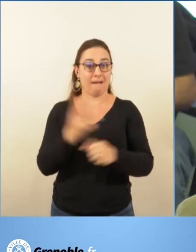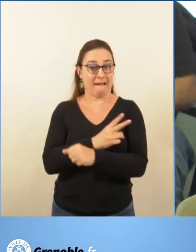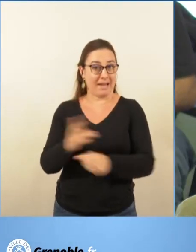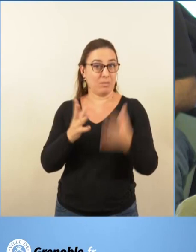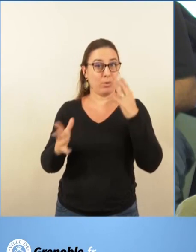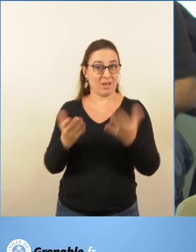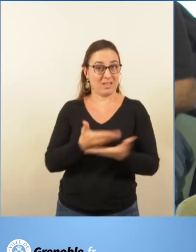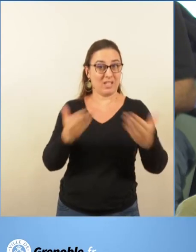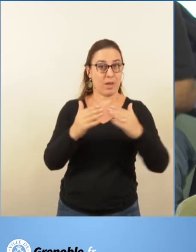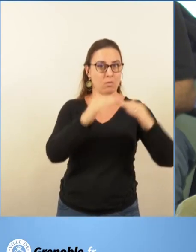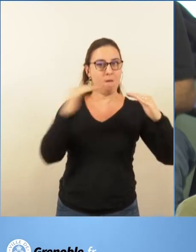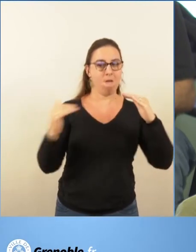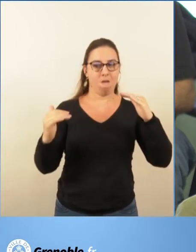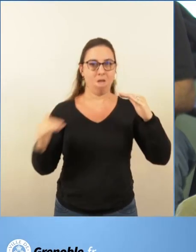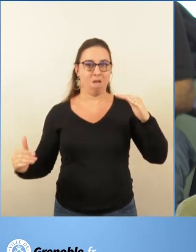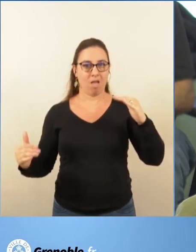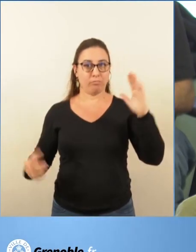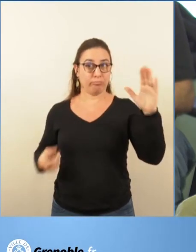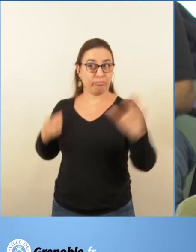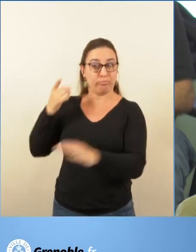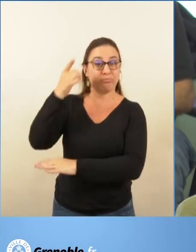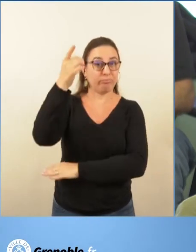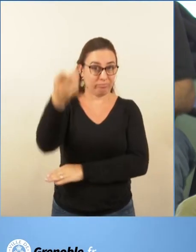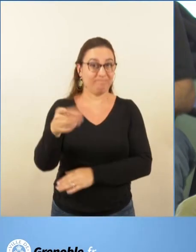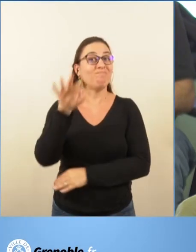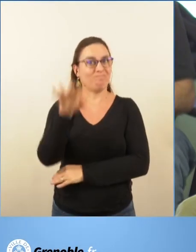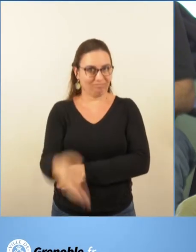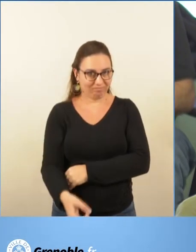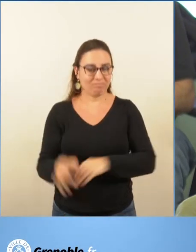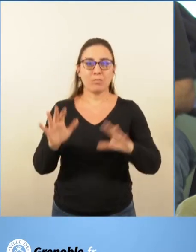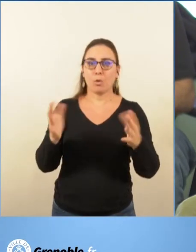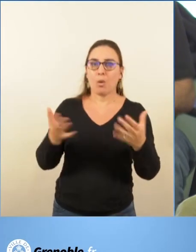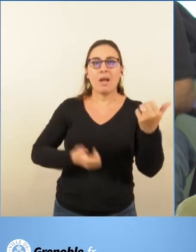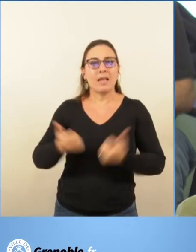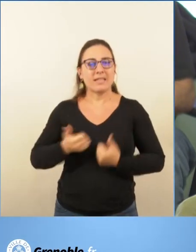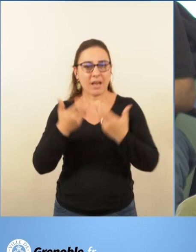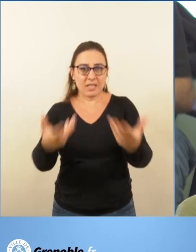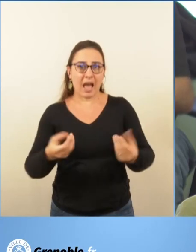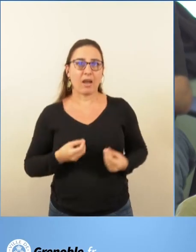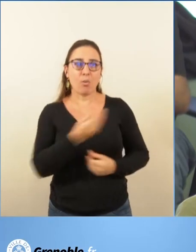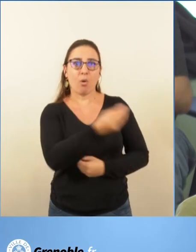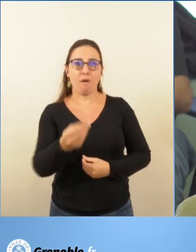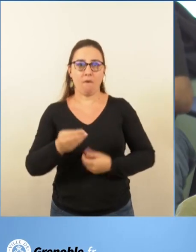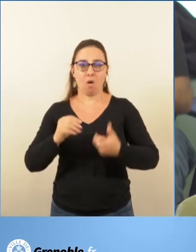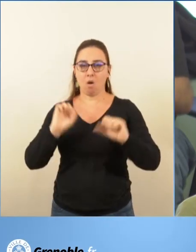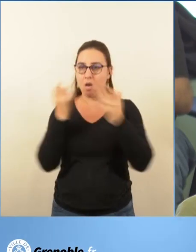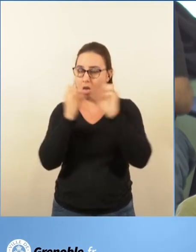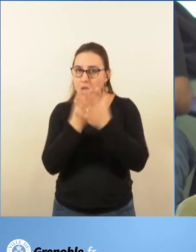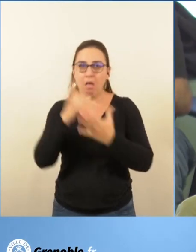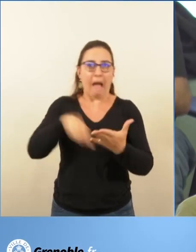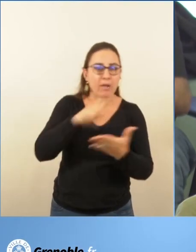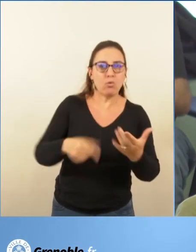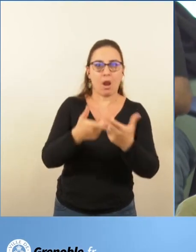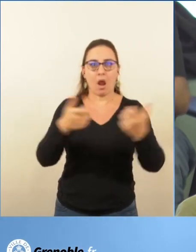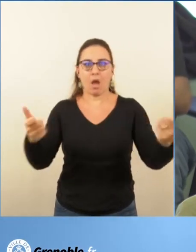est très probable avec pour conséquence l'inconstance du service d'accueil des enfants la déstabilisation